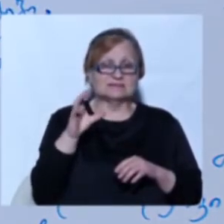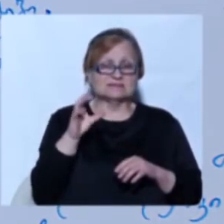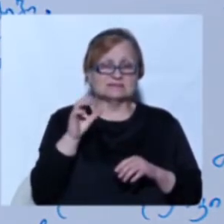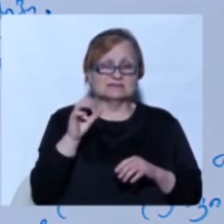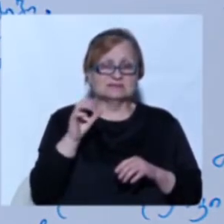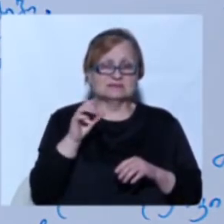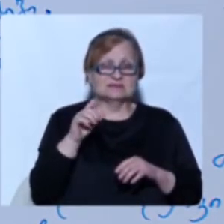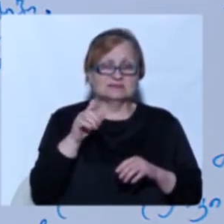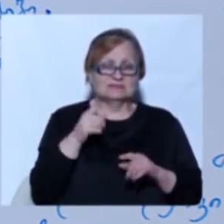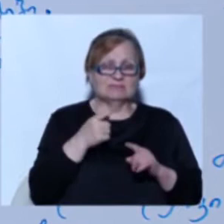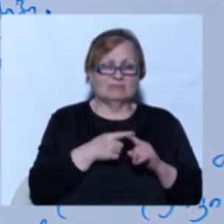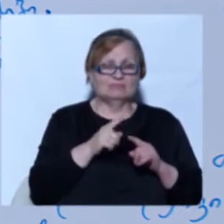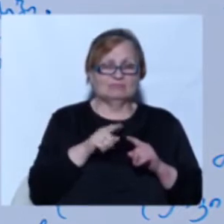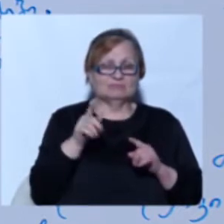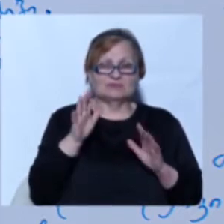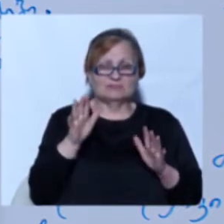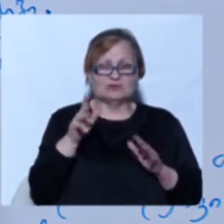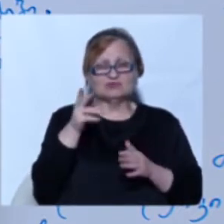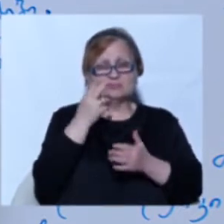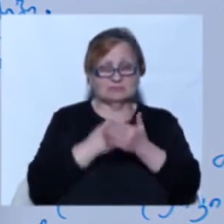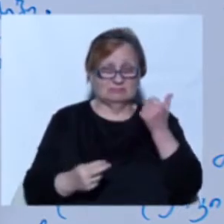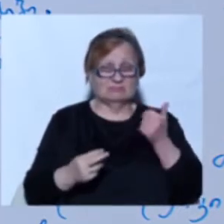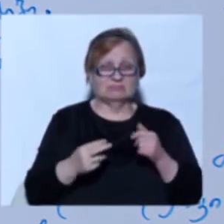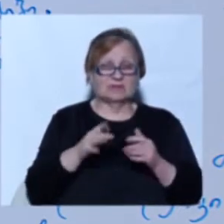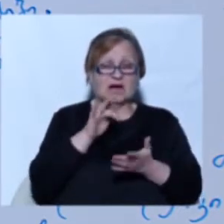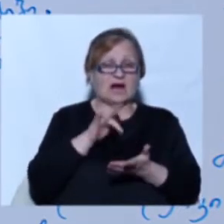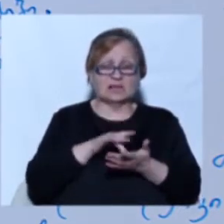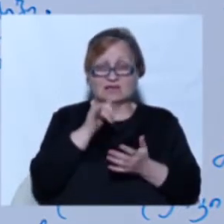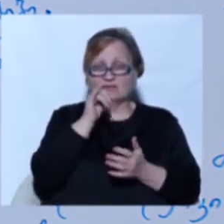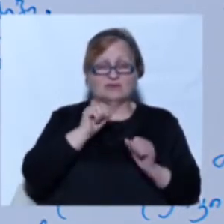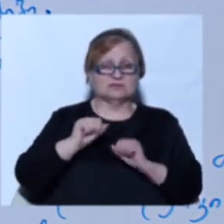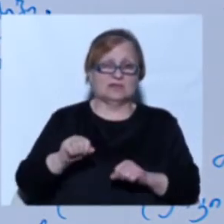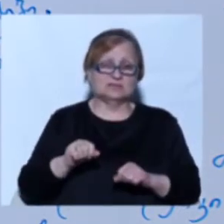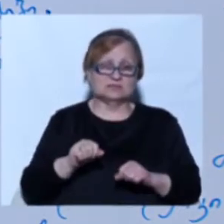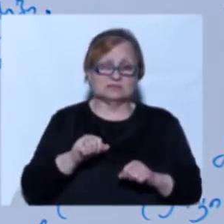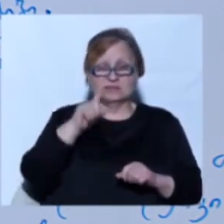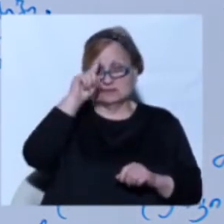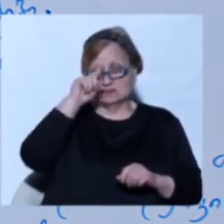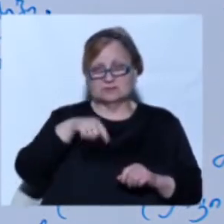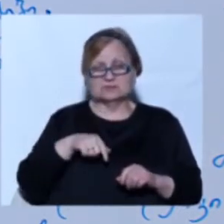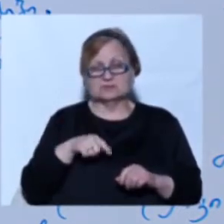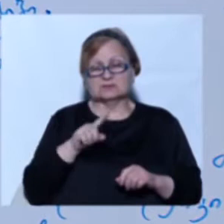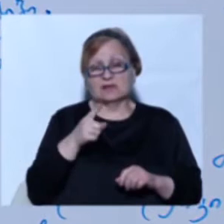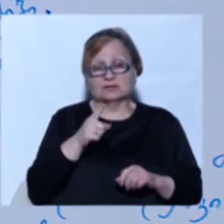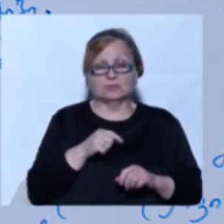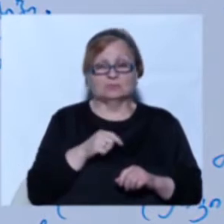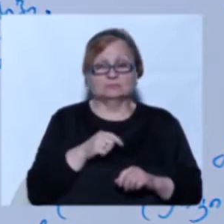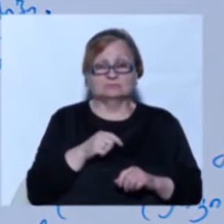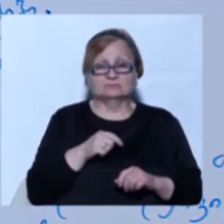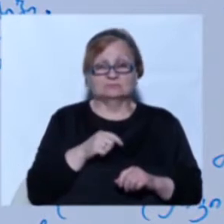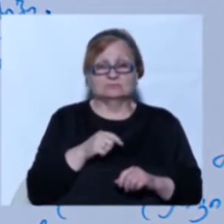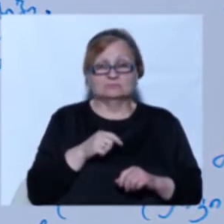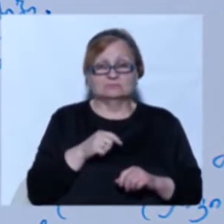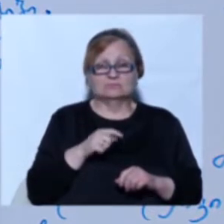დასაცავად. თუმცა მაშინ ვერ შეძლეს ქართველებმა ქალაქის დაცვა და თქვენ იცით რის გამოც.